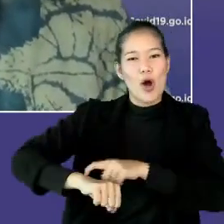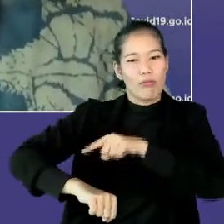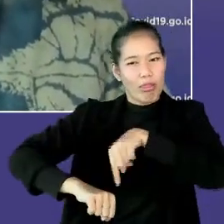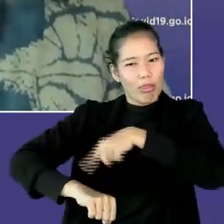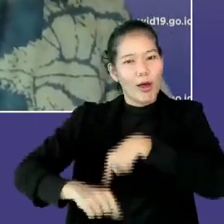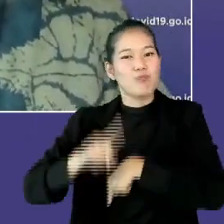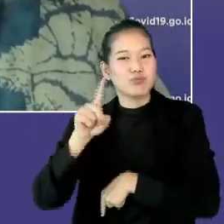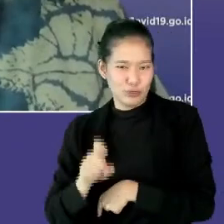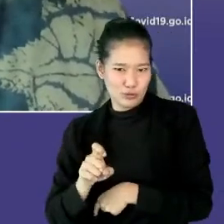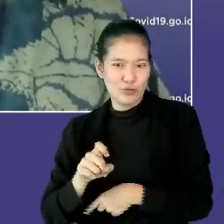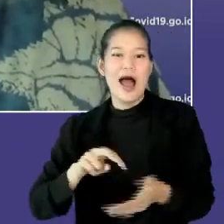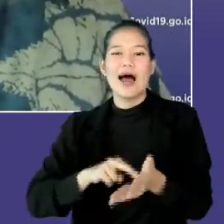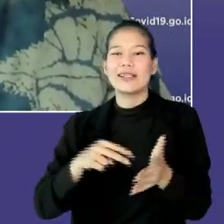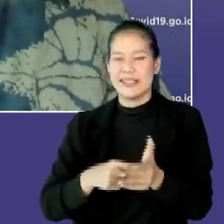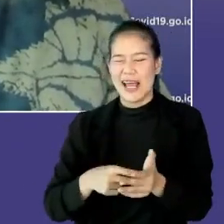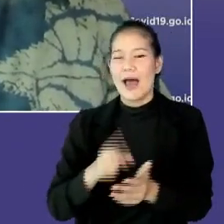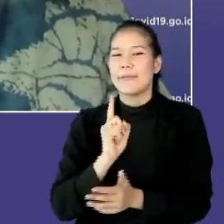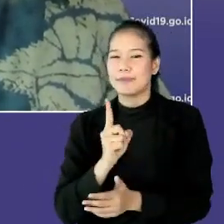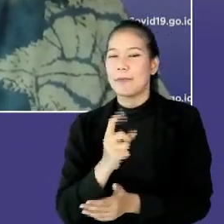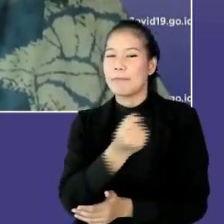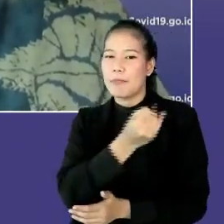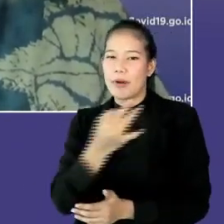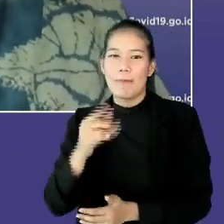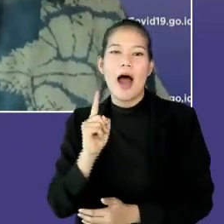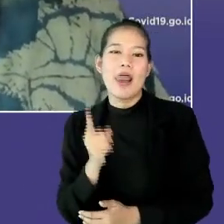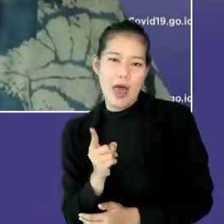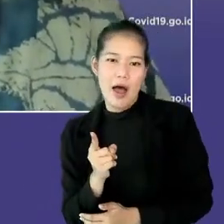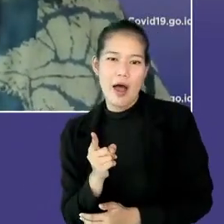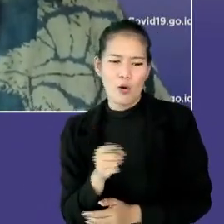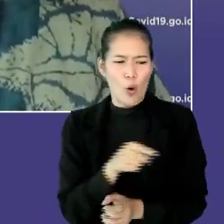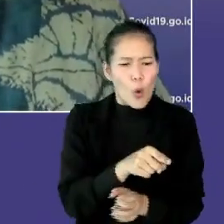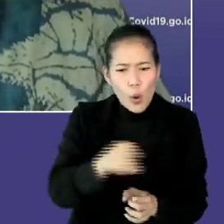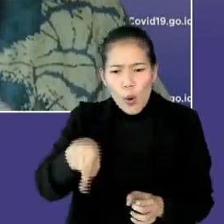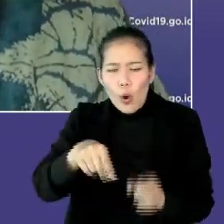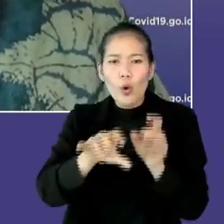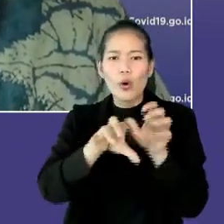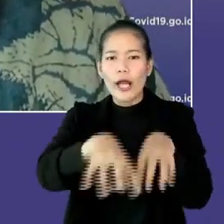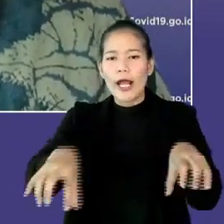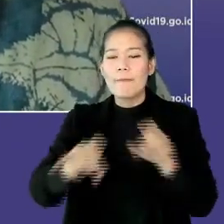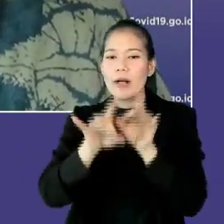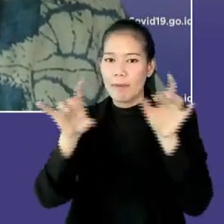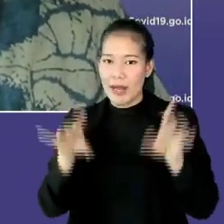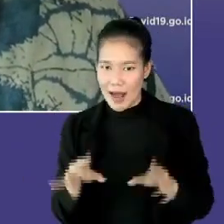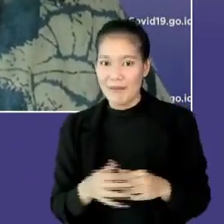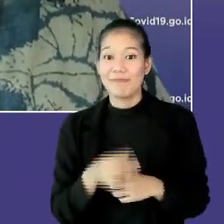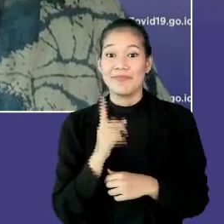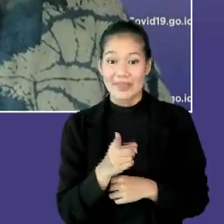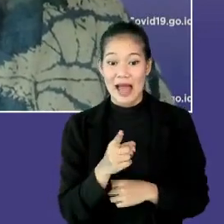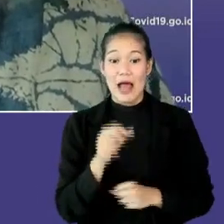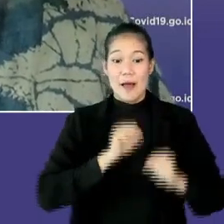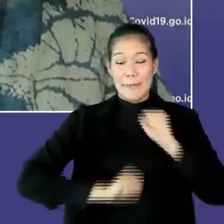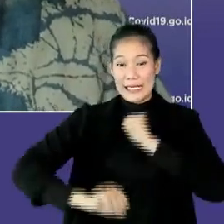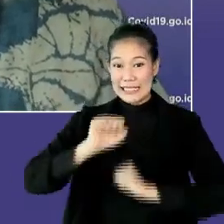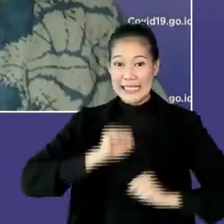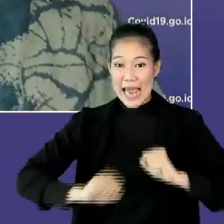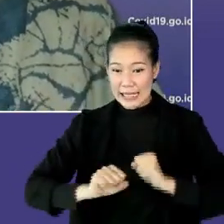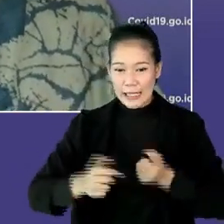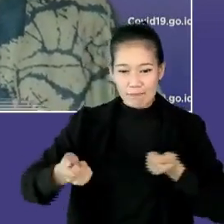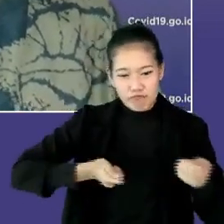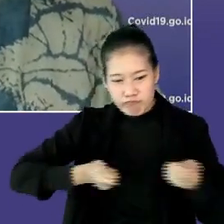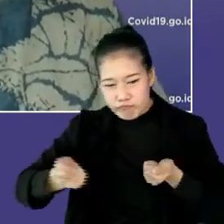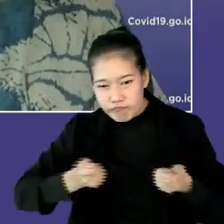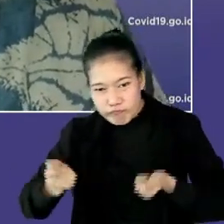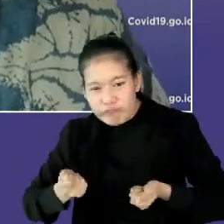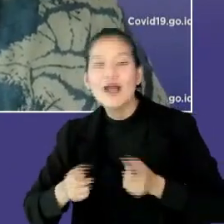Jadi memang ada beberapa faktor yang menyebabkan hal tersebut, dan juga pengendalian mobilitas yang berjalan.